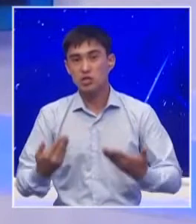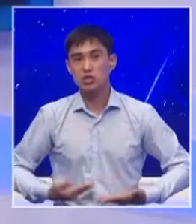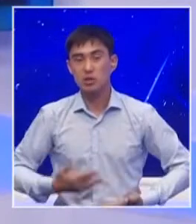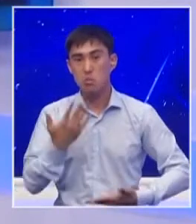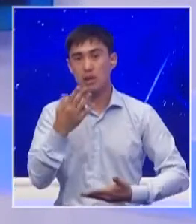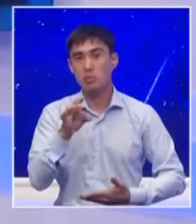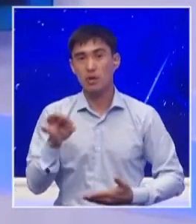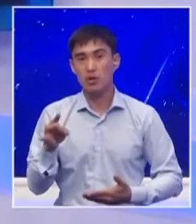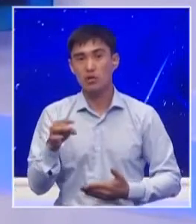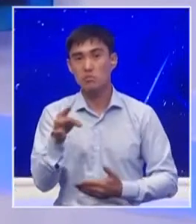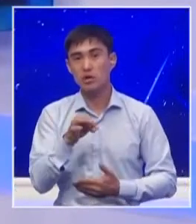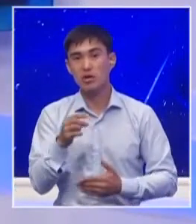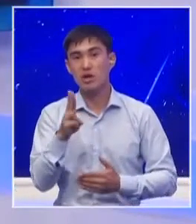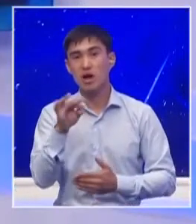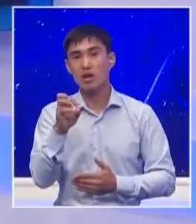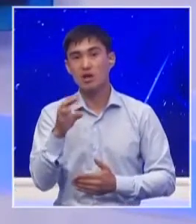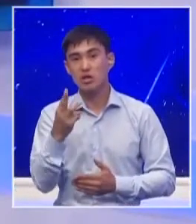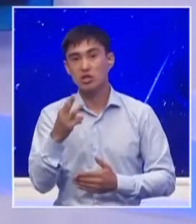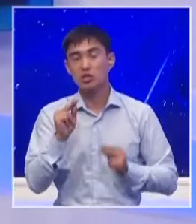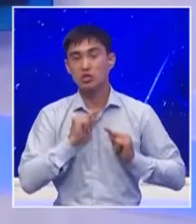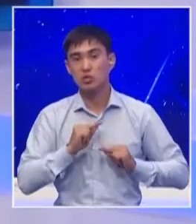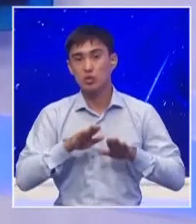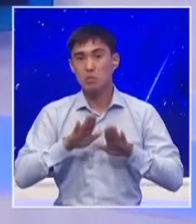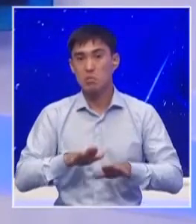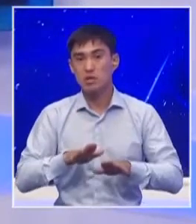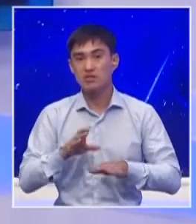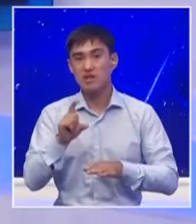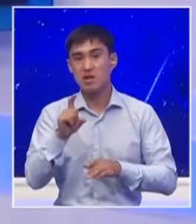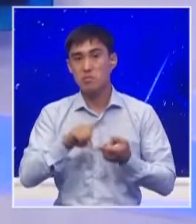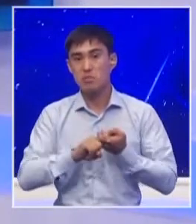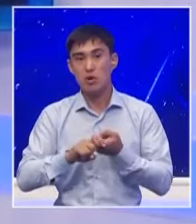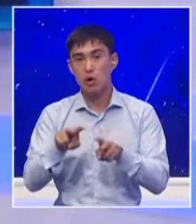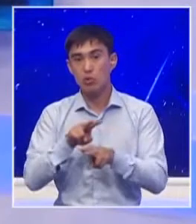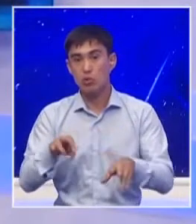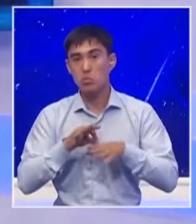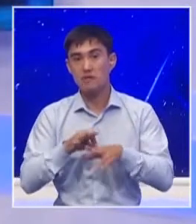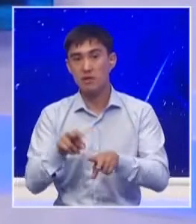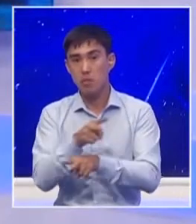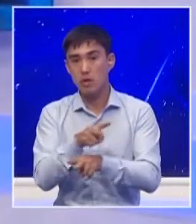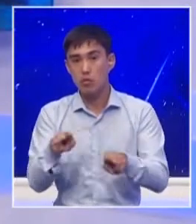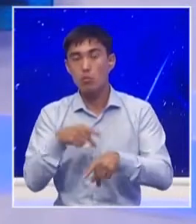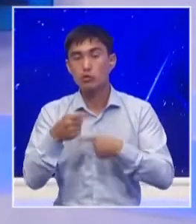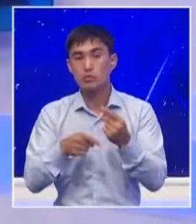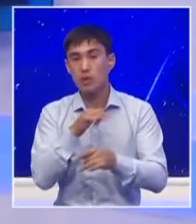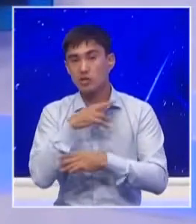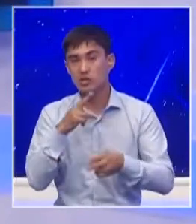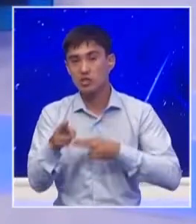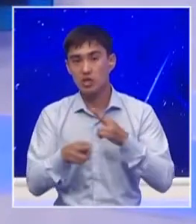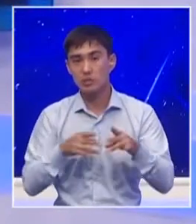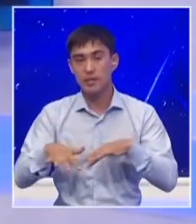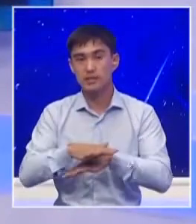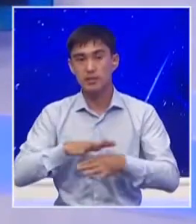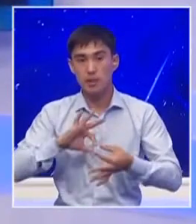микрорайона и микрорайона карлыгаш сотрудники местного видимо логического контроля провели мониторинг после многочисленных жалоб населения